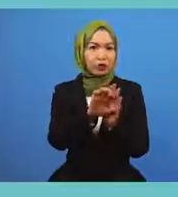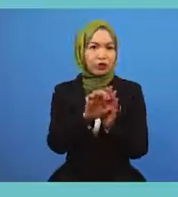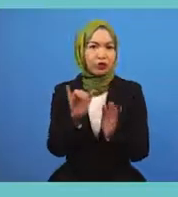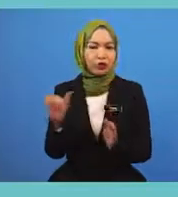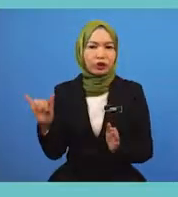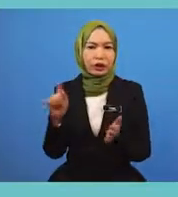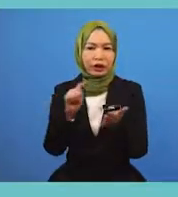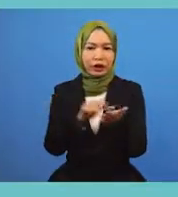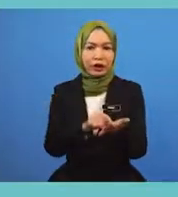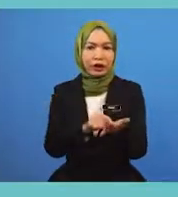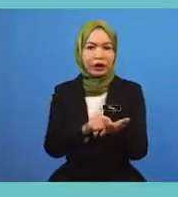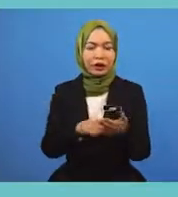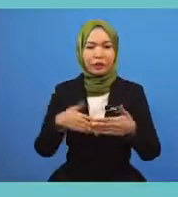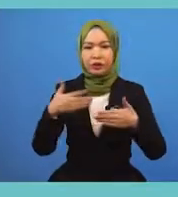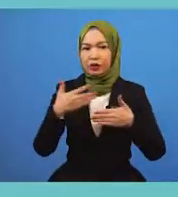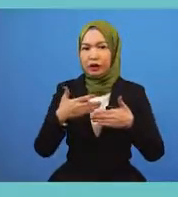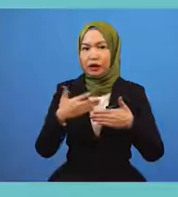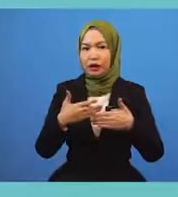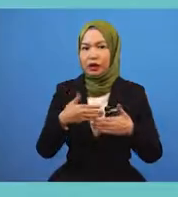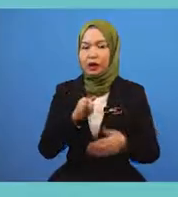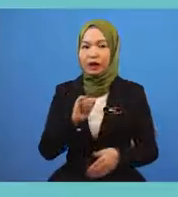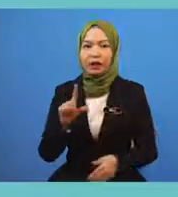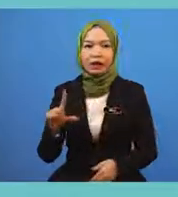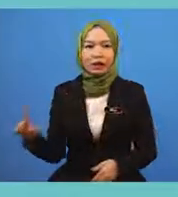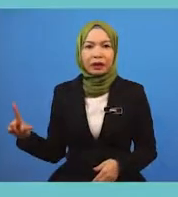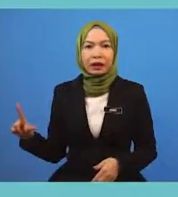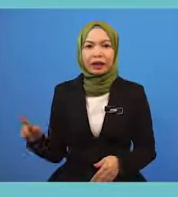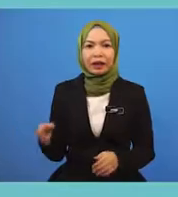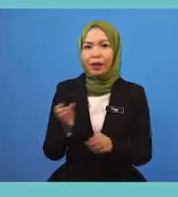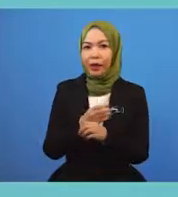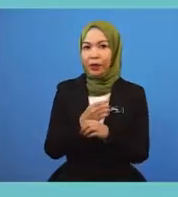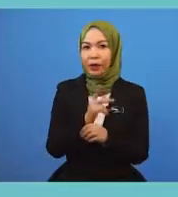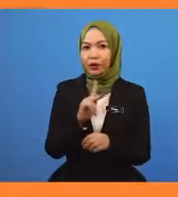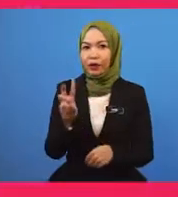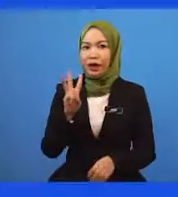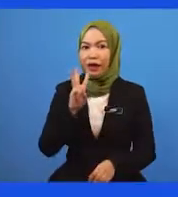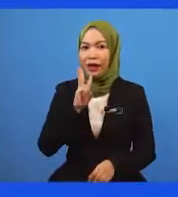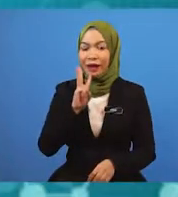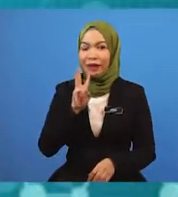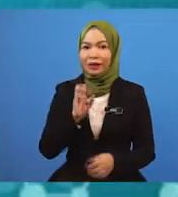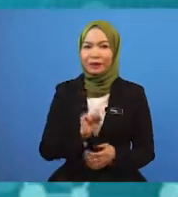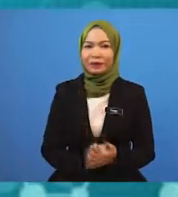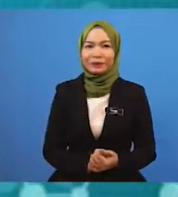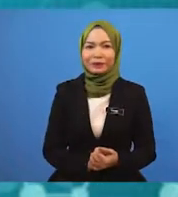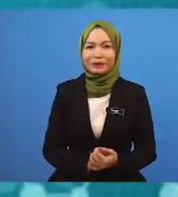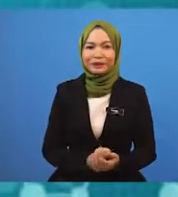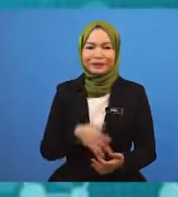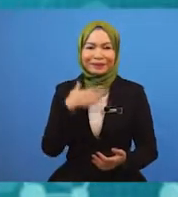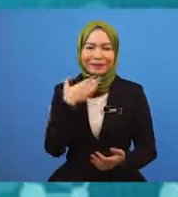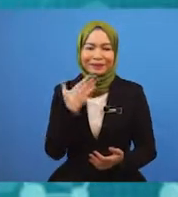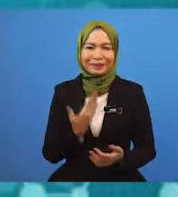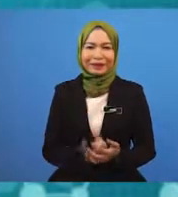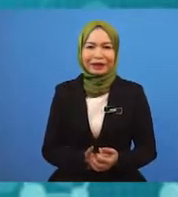Sebenarnya, peneutralan juga merupakan pembentukan air. Terima kasih Cikgu